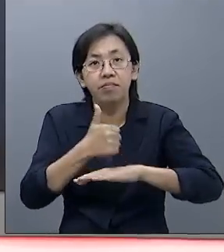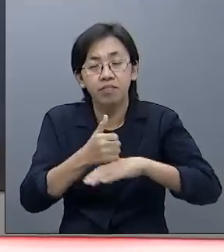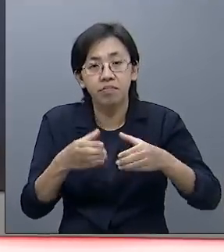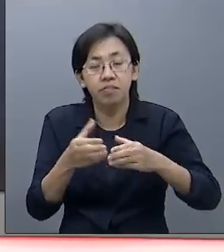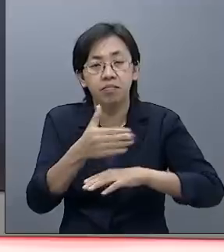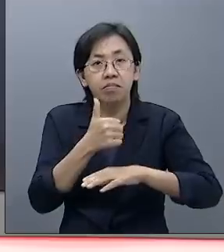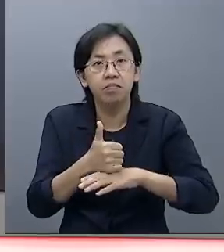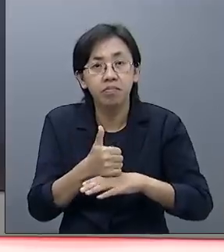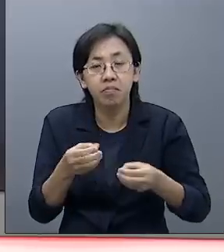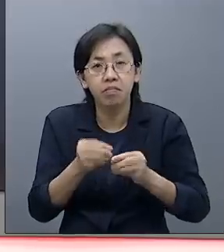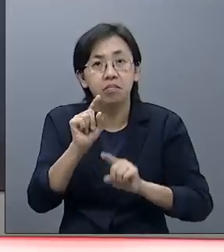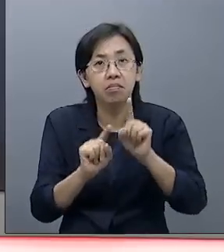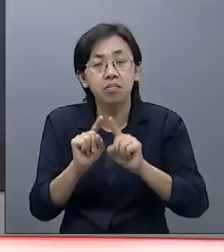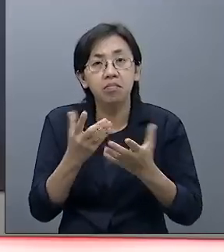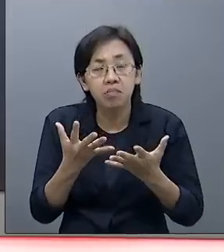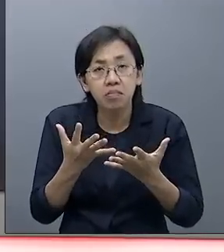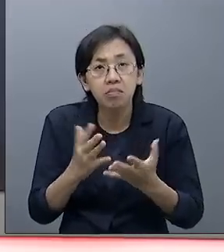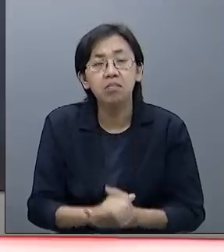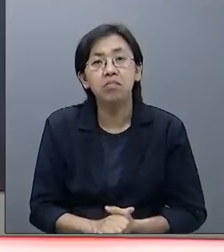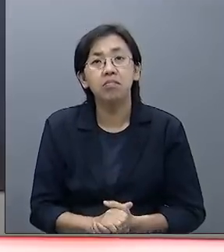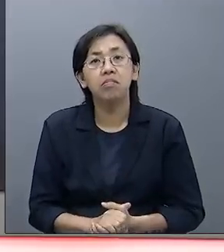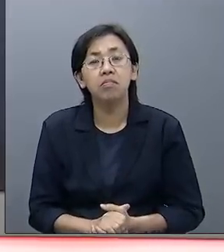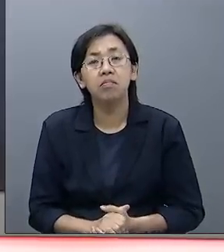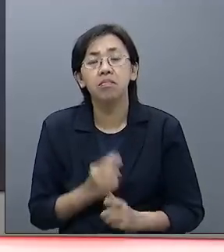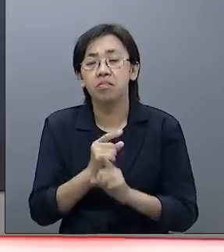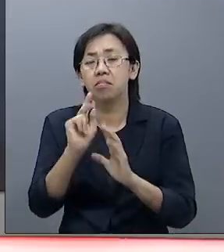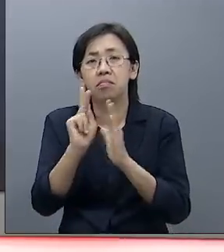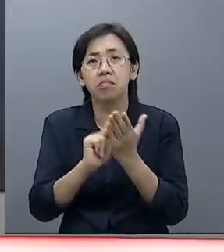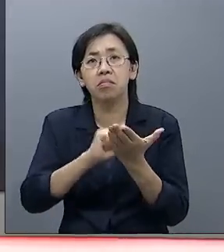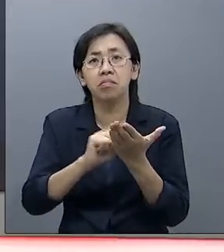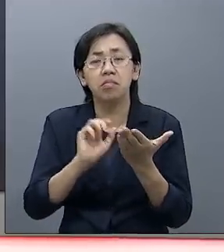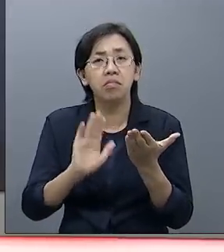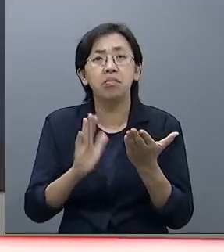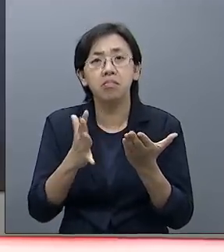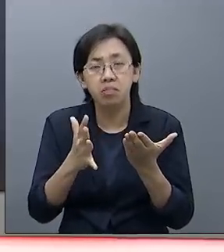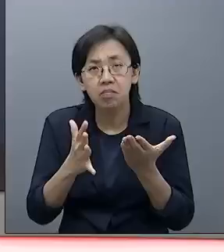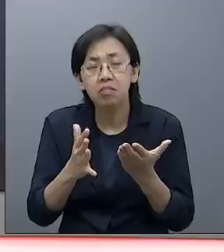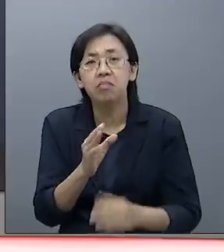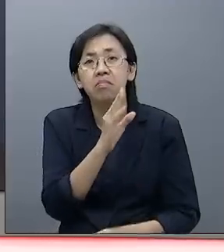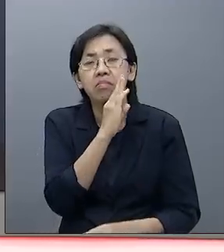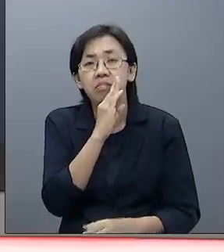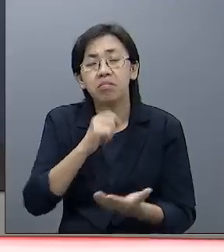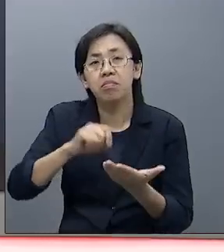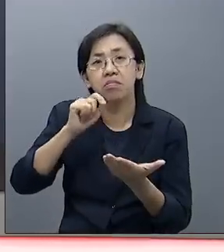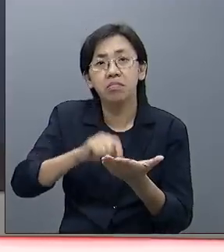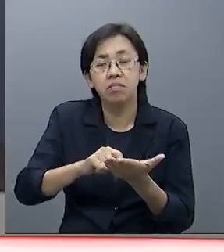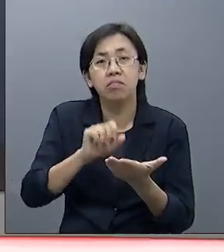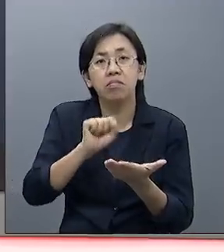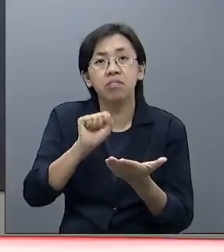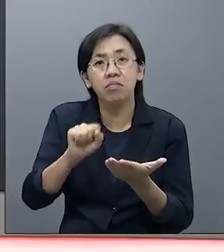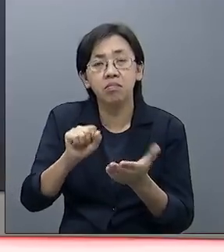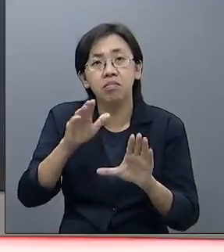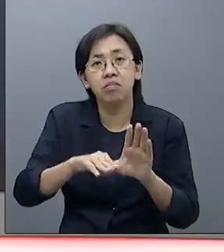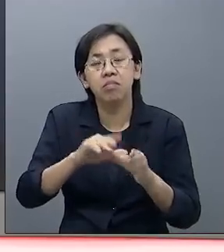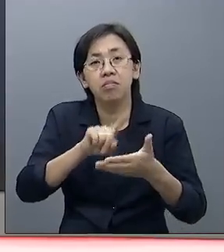ไม่ได้ถือครองหุ้นสื่อค่ะสื่อตามกฎหมายนั้นไม่ได้เขียนห้ามเอาไว้เพราะฉะนั้นการลงนามส.ส.ลงสมัครรับ